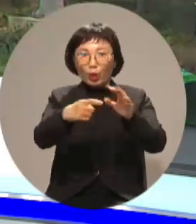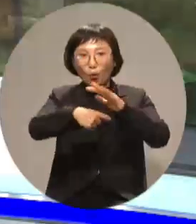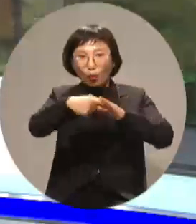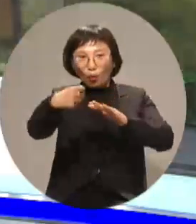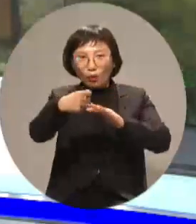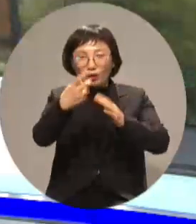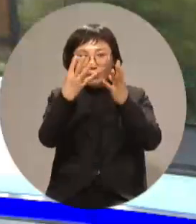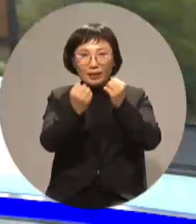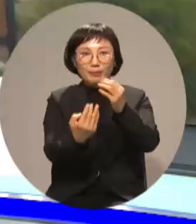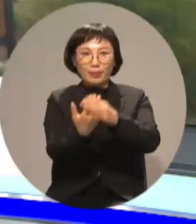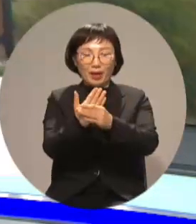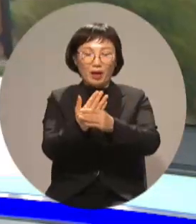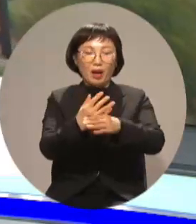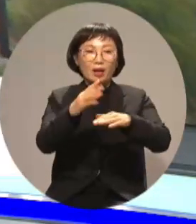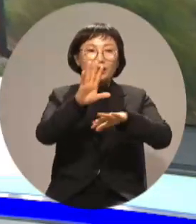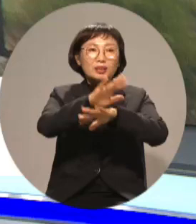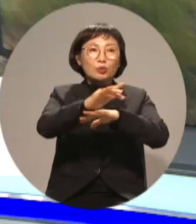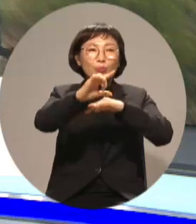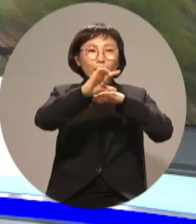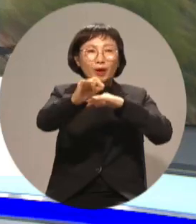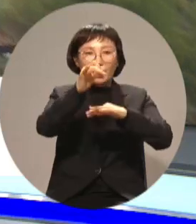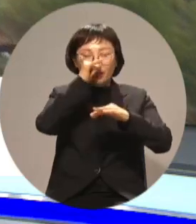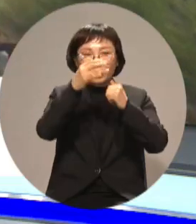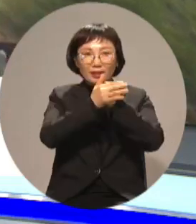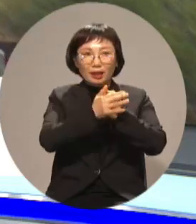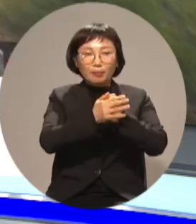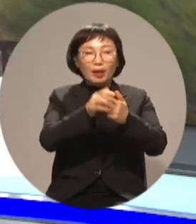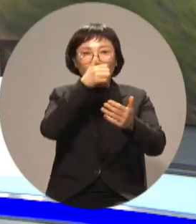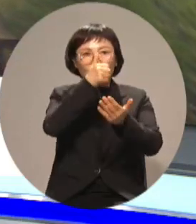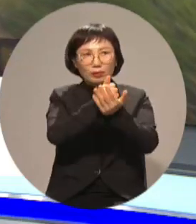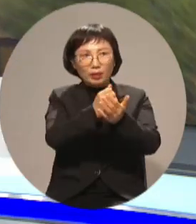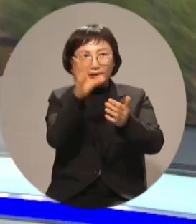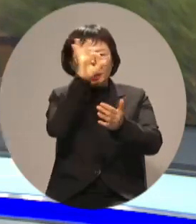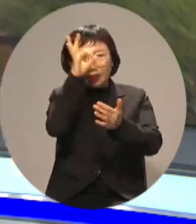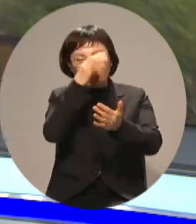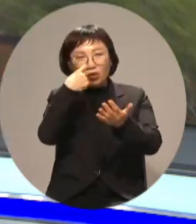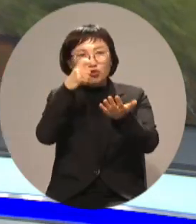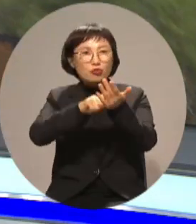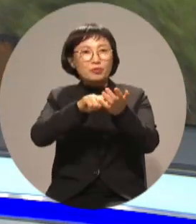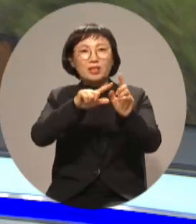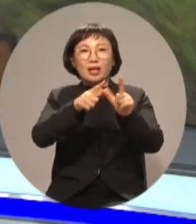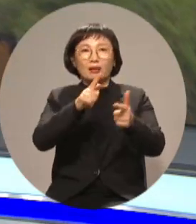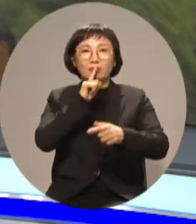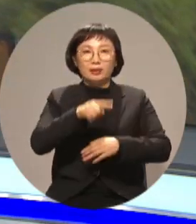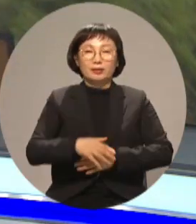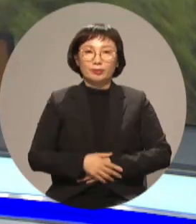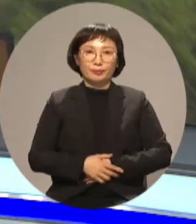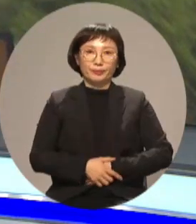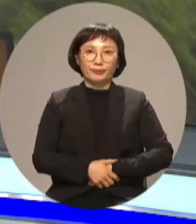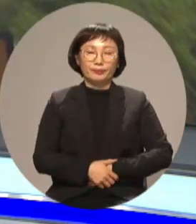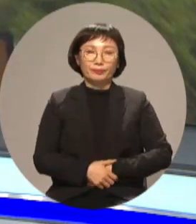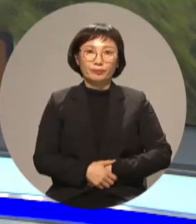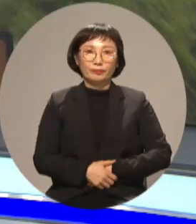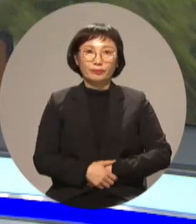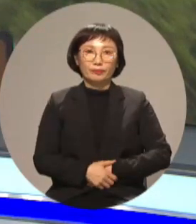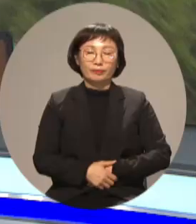합니다 집들이 외진 곳에 있다보니 용의자 추적에 어려움을 겪고 있다고 합니다 한번 쓰 기자입니다